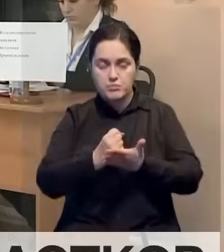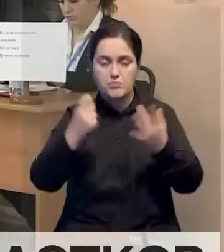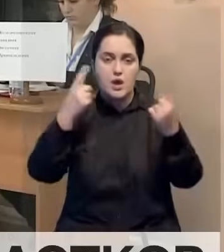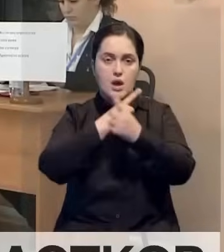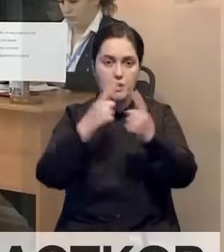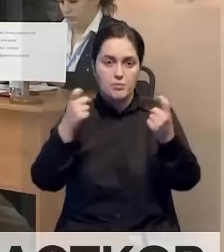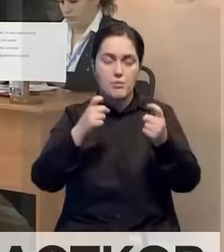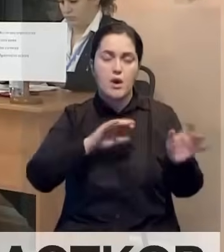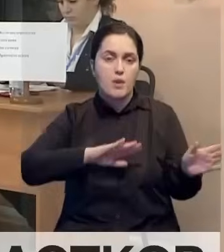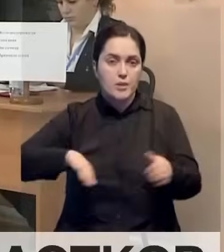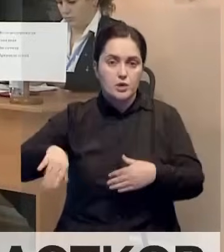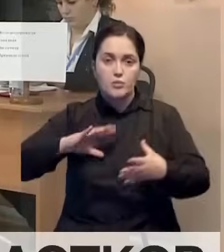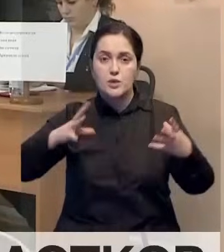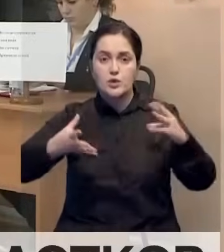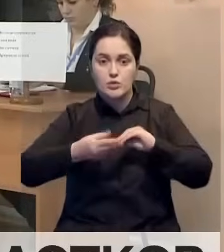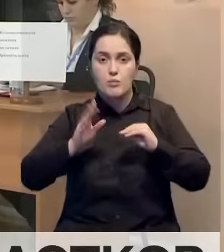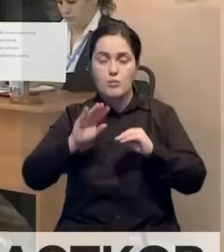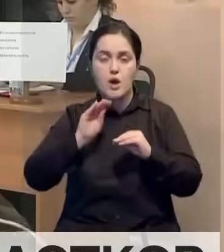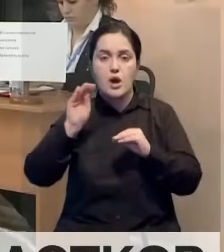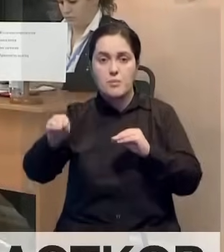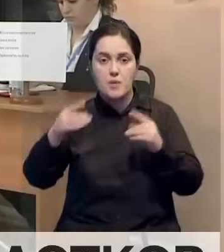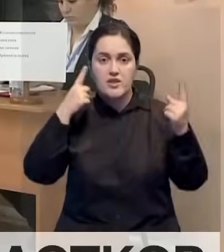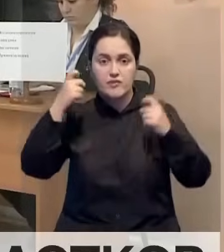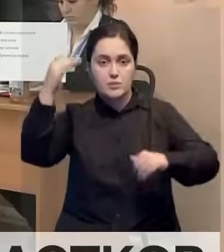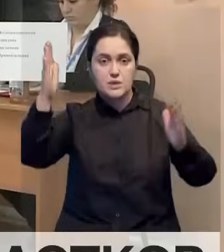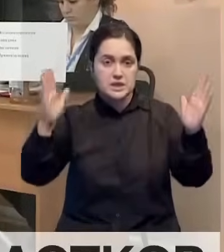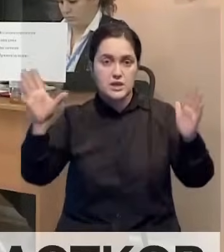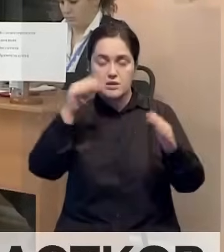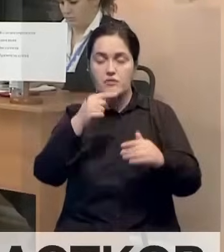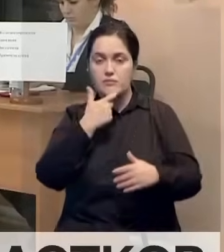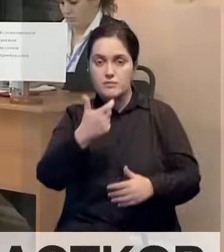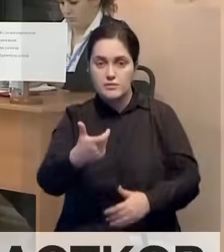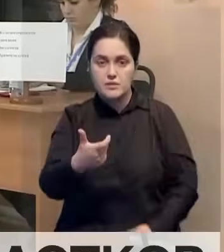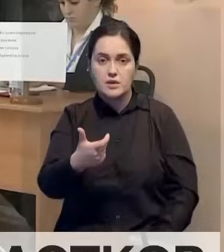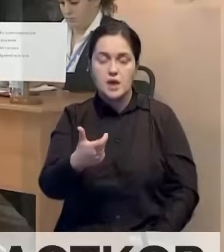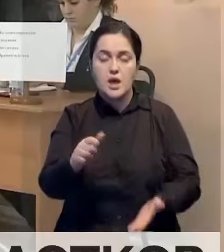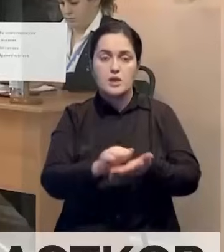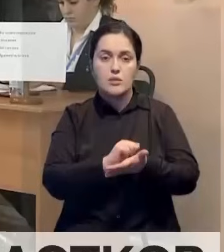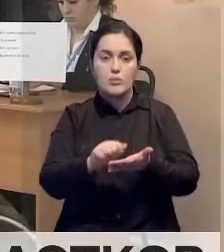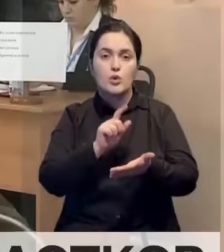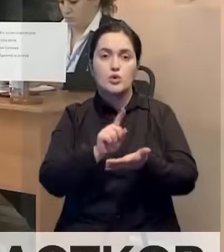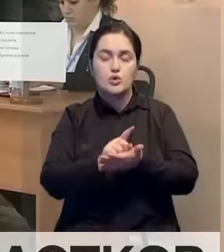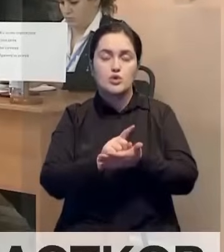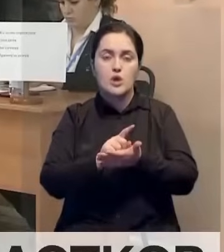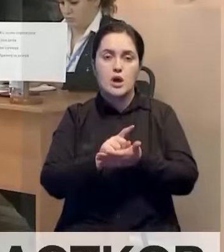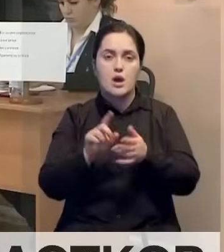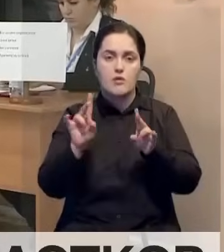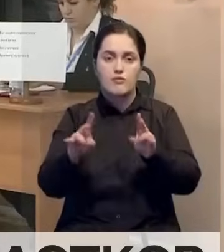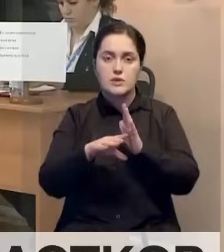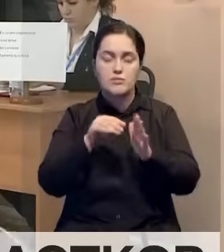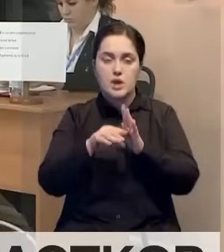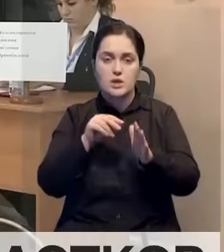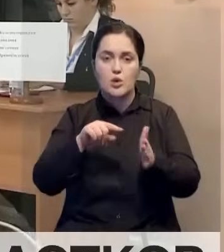итоговый протокол они поместят на информационный стенд для всеобщего обозрения. Этот документ должен находиться на избирательном